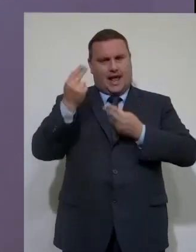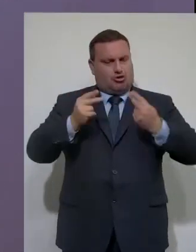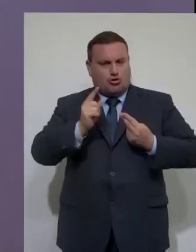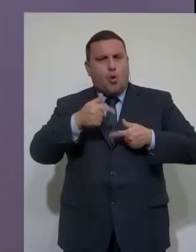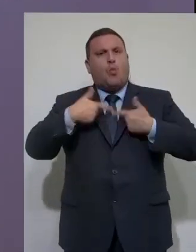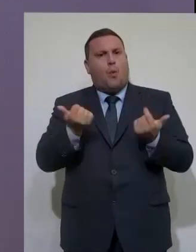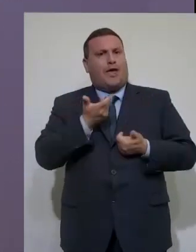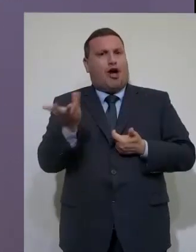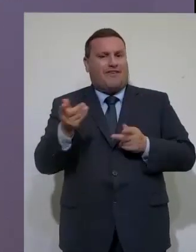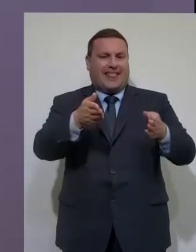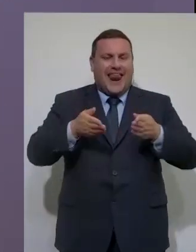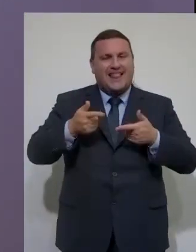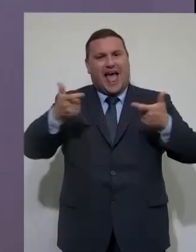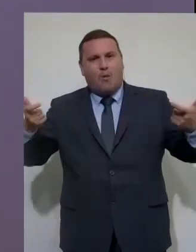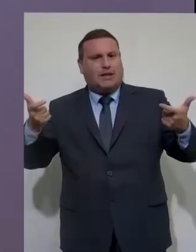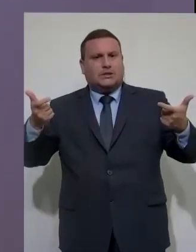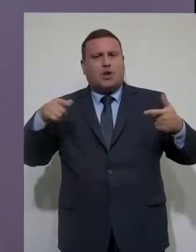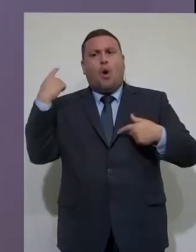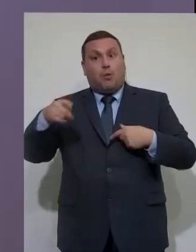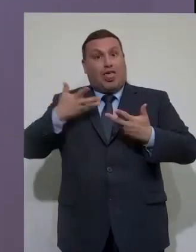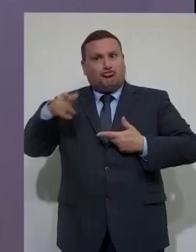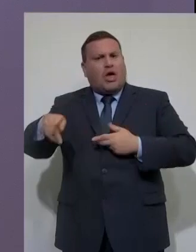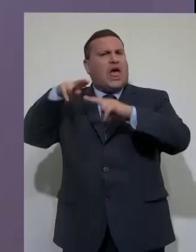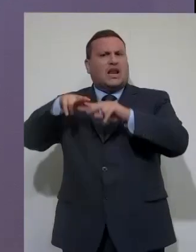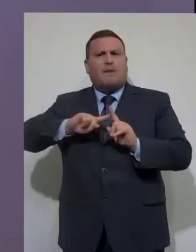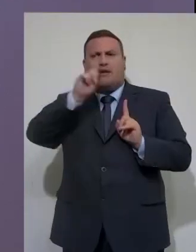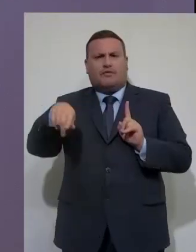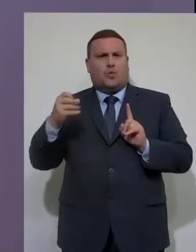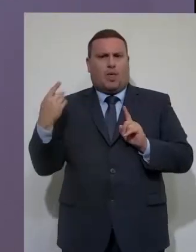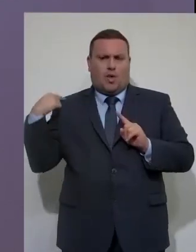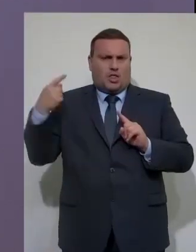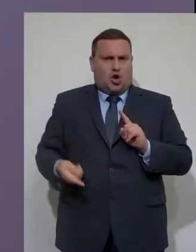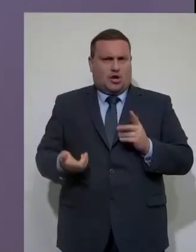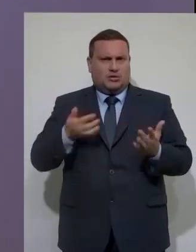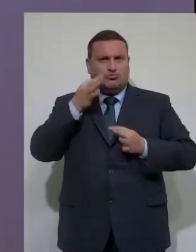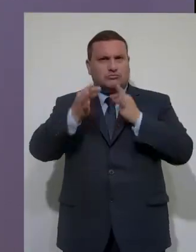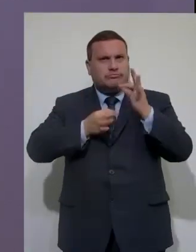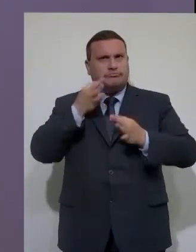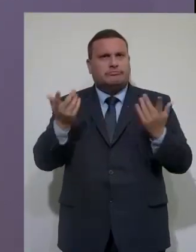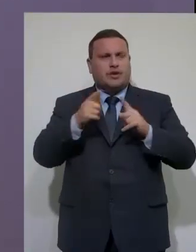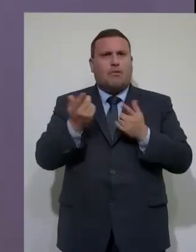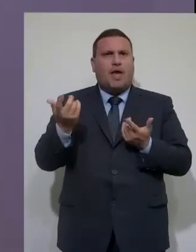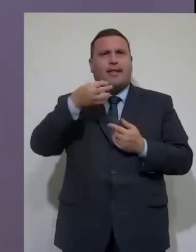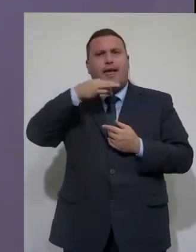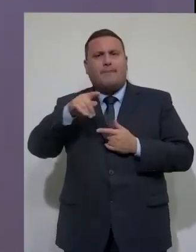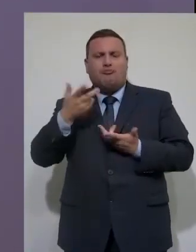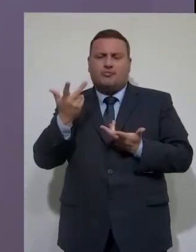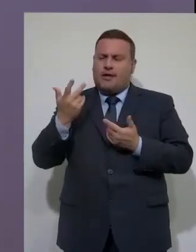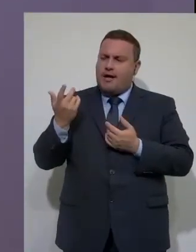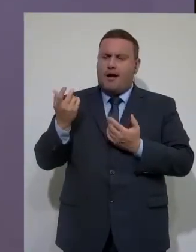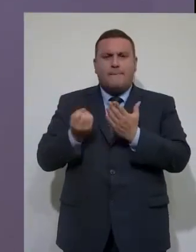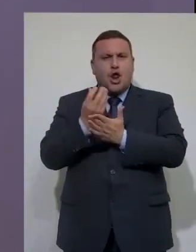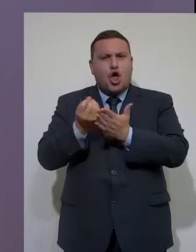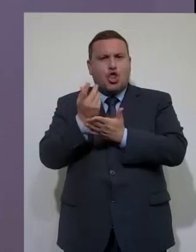grandi risultati della crescita dell'offerta e la nostra capacità di portare prodotto, probabilmente